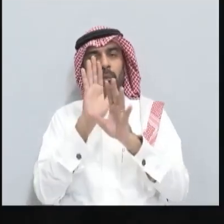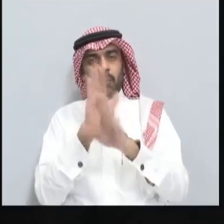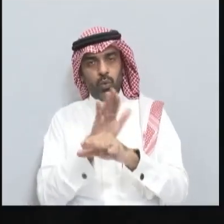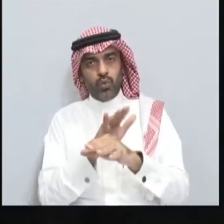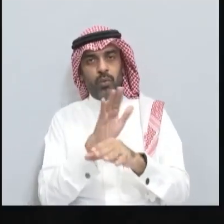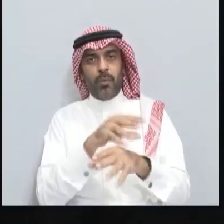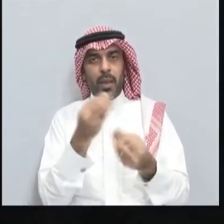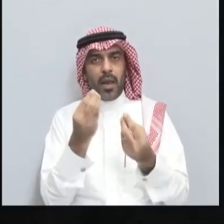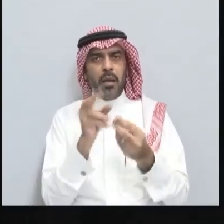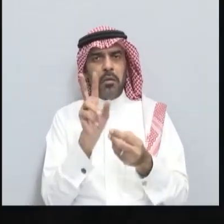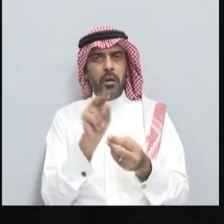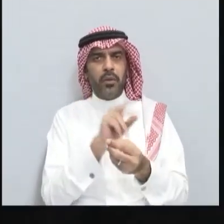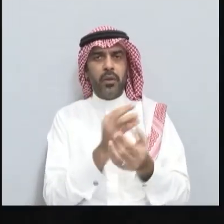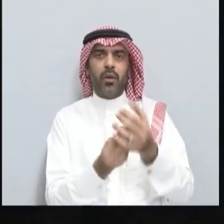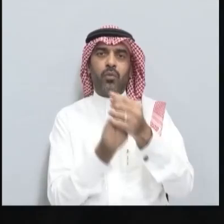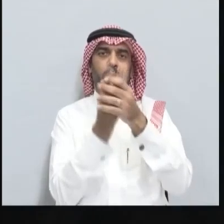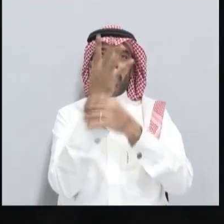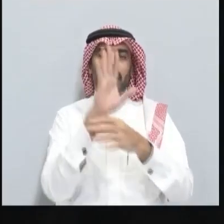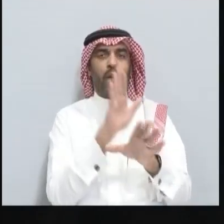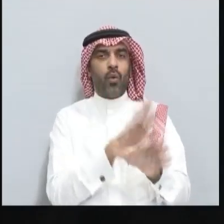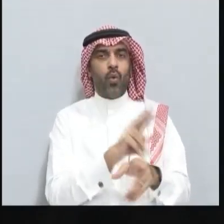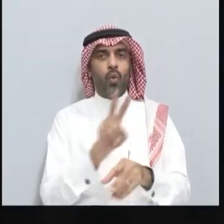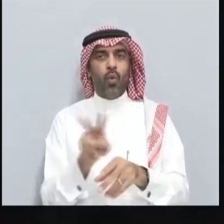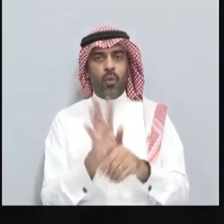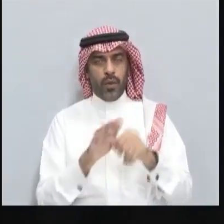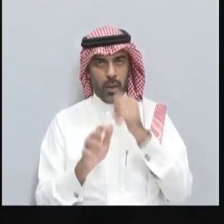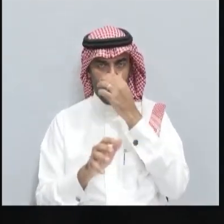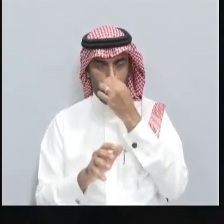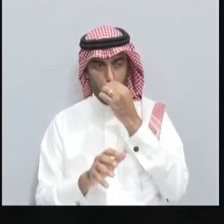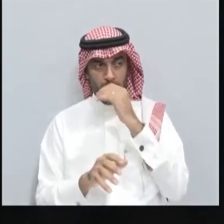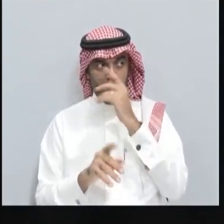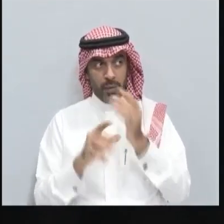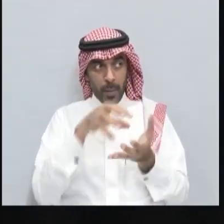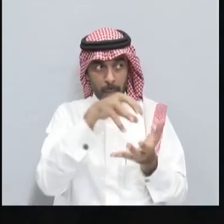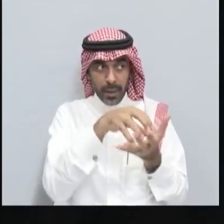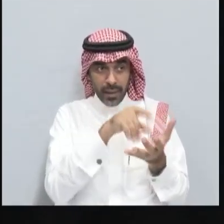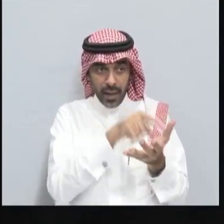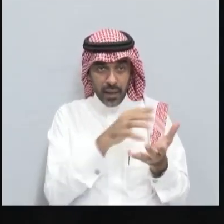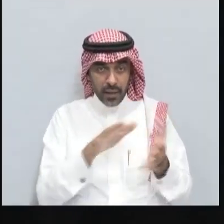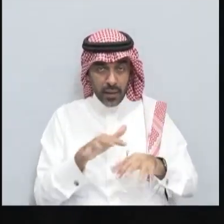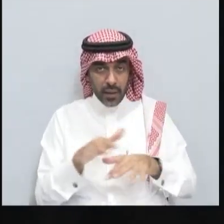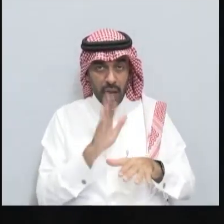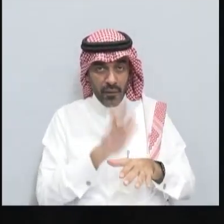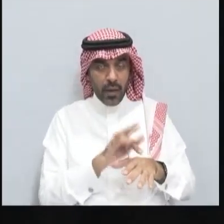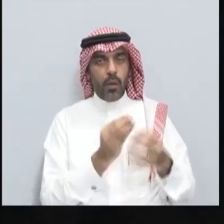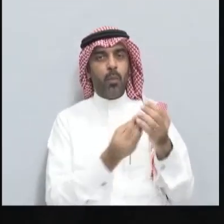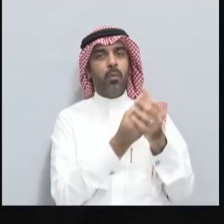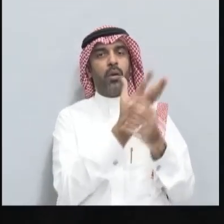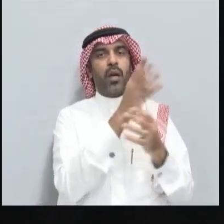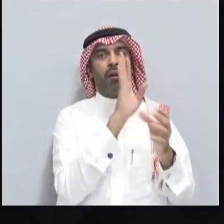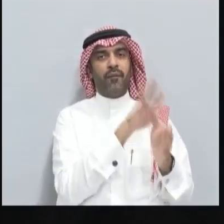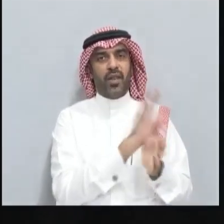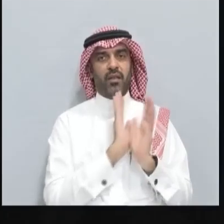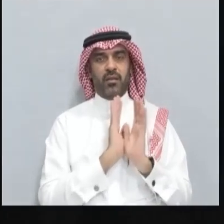جيولوجي على سطح الارض ظهور جزر تكون جبال سلسله جبال هملايا وغيرها